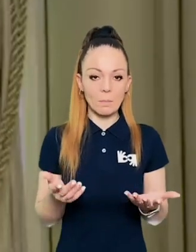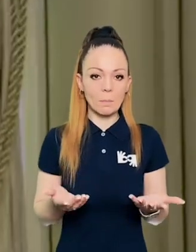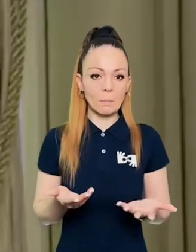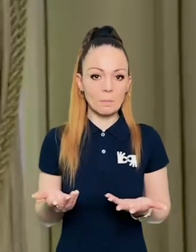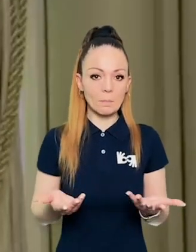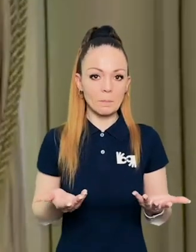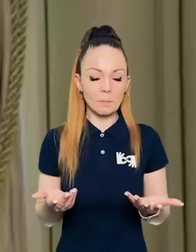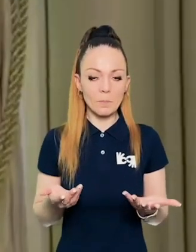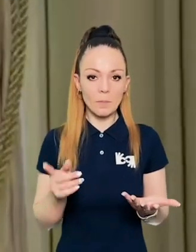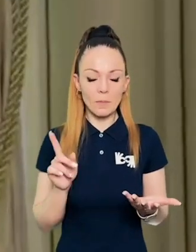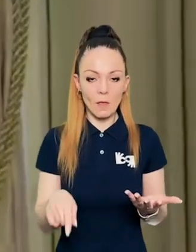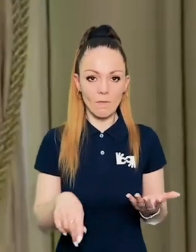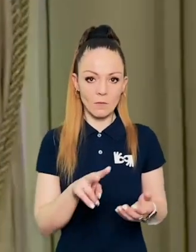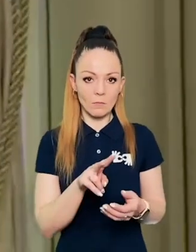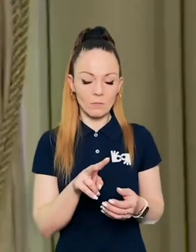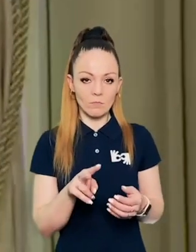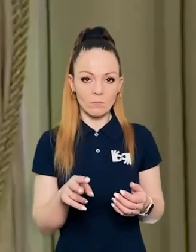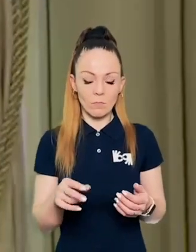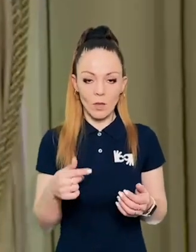вони